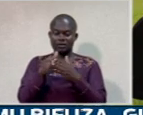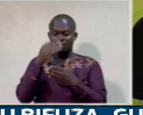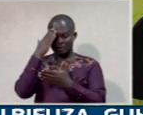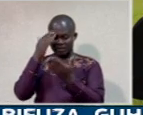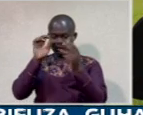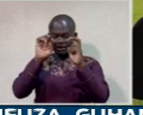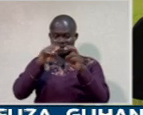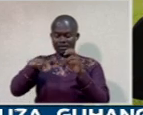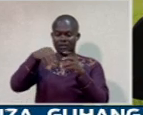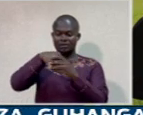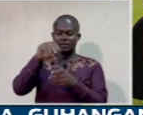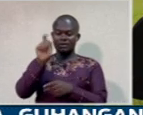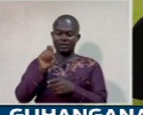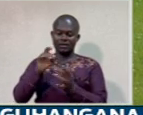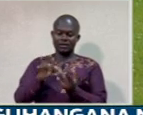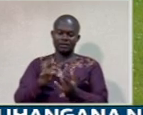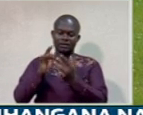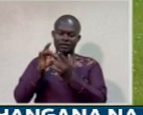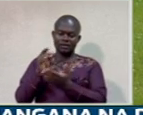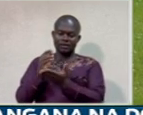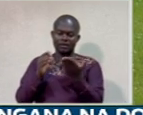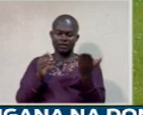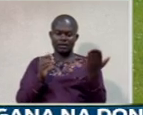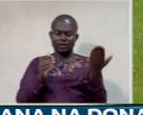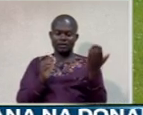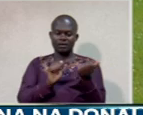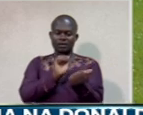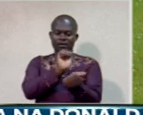ko Arusha hari umwihariko niho hafungiwe